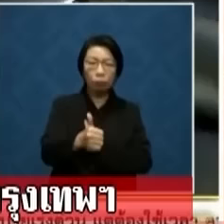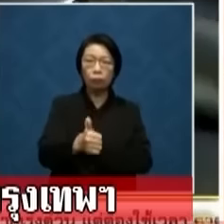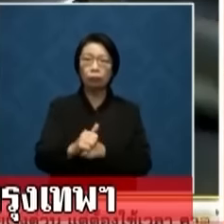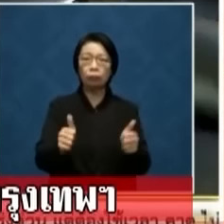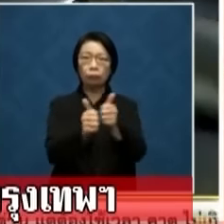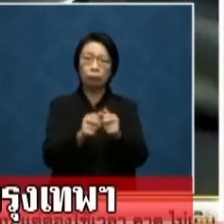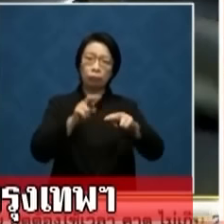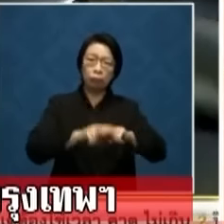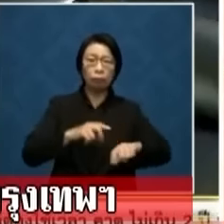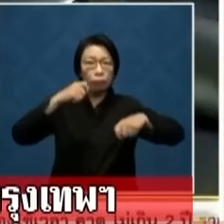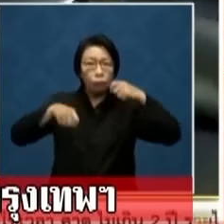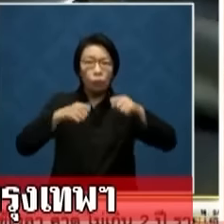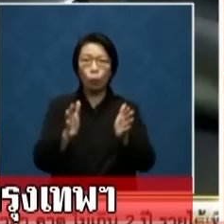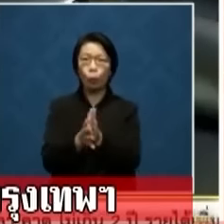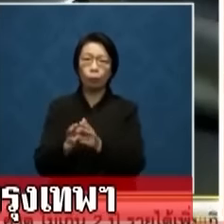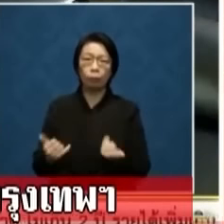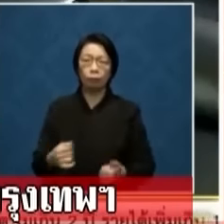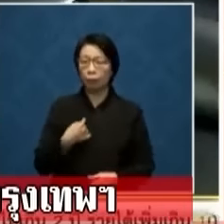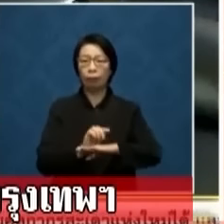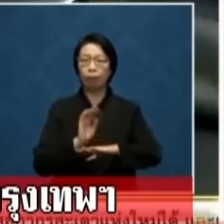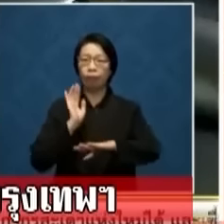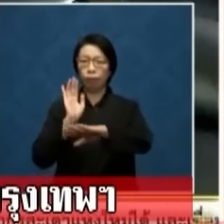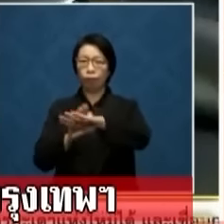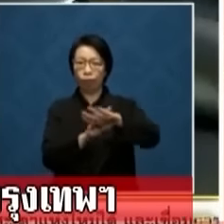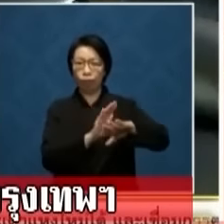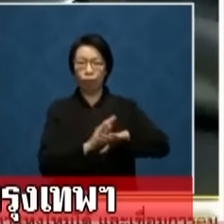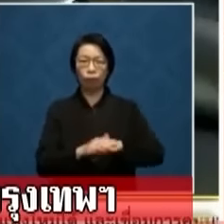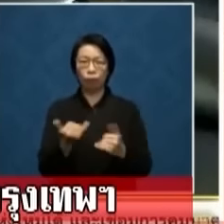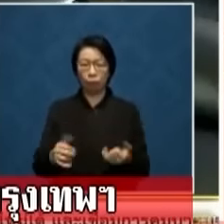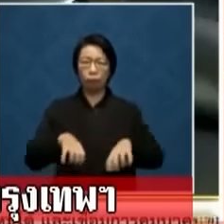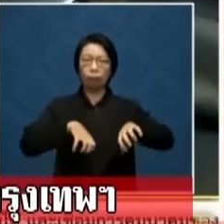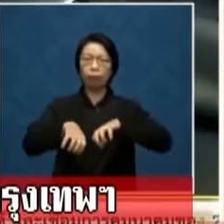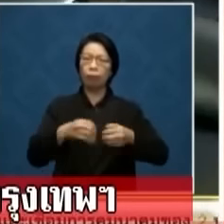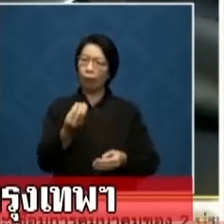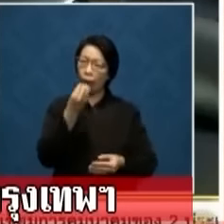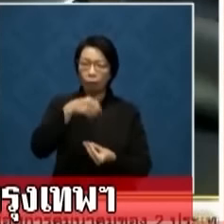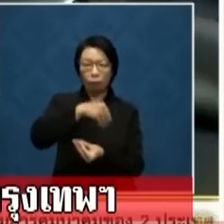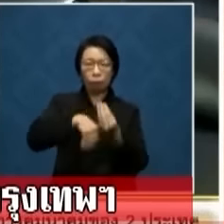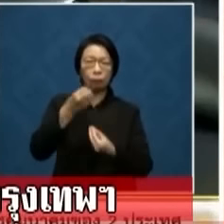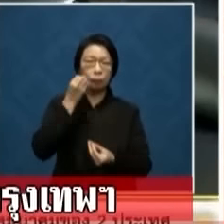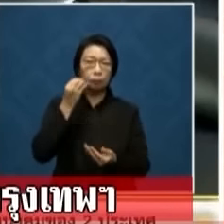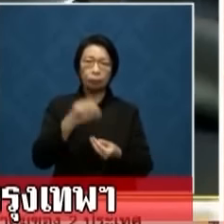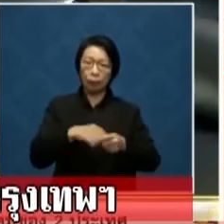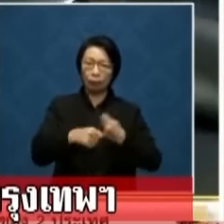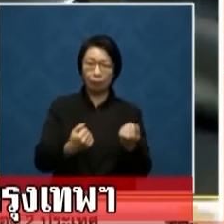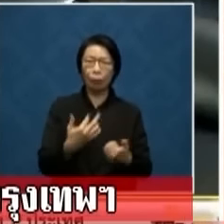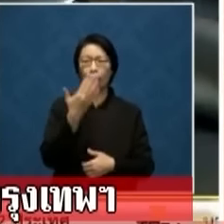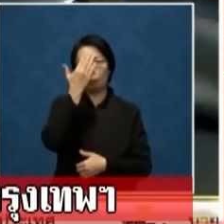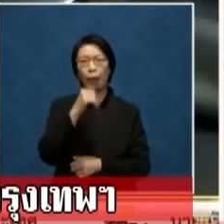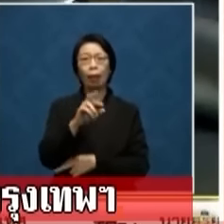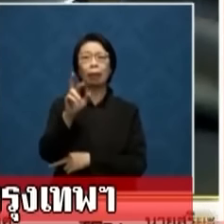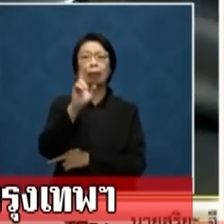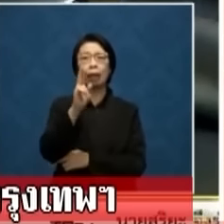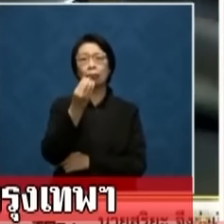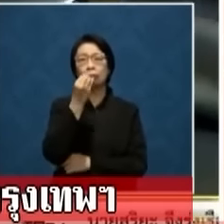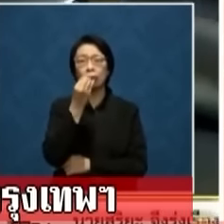สิ่งผิดกฎหมายค่ะ การบริหารจัดการในห้องอาหารเพราะว่าที่ผ่านมามื้อเที่ยงบางมื้อด้วยซ้ำนะครับปร